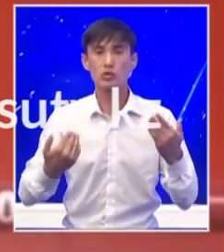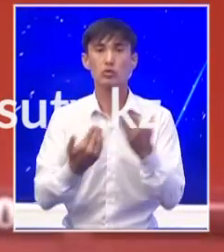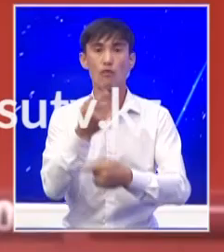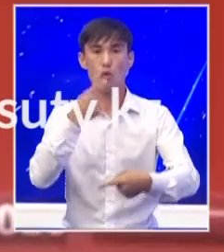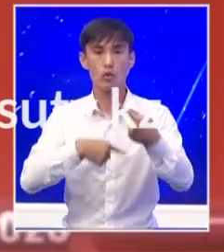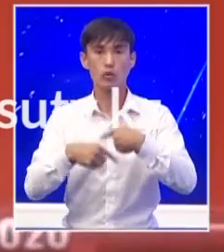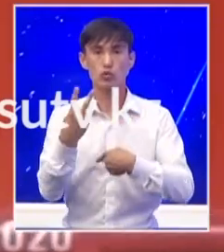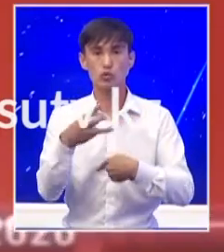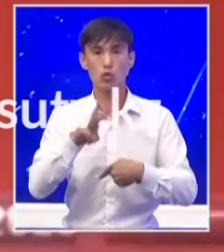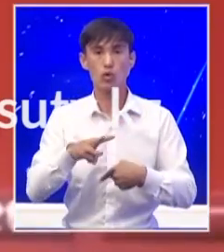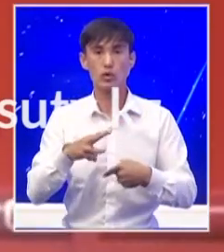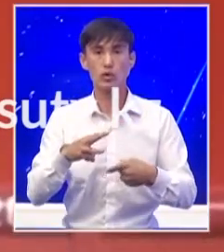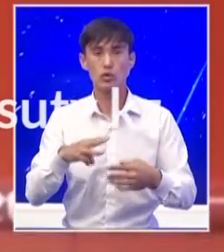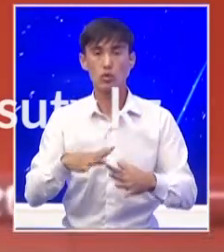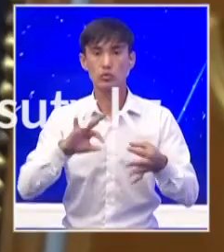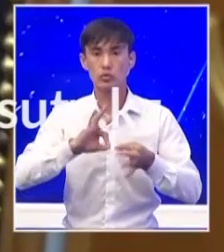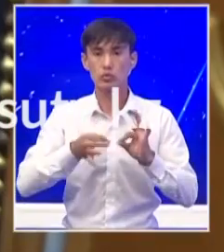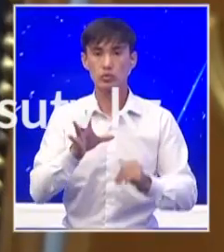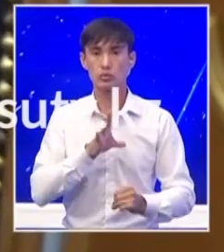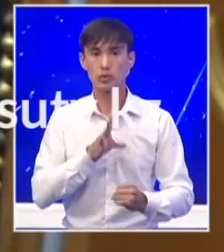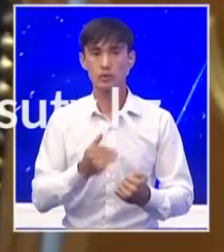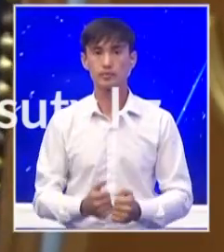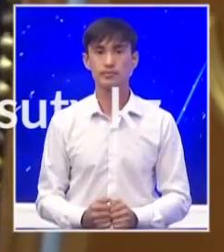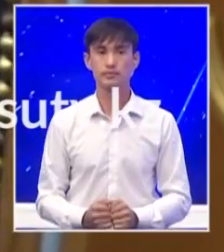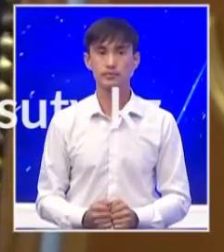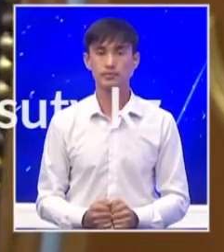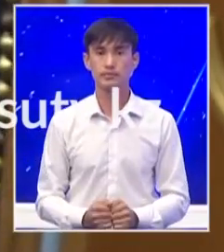үшінші орын алу үлкен қиындық тудырған.